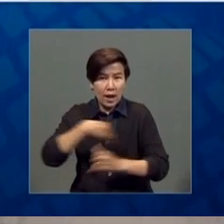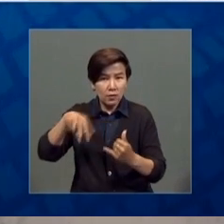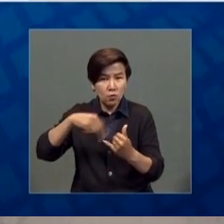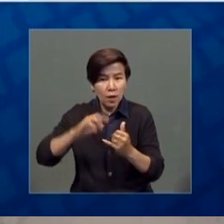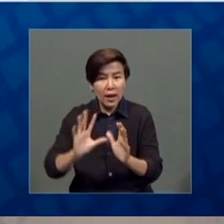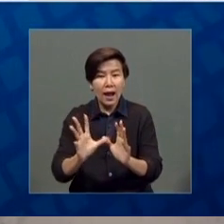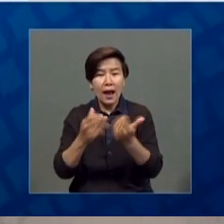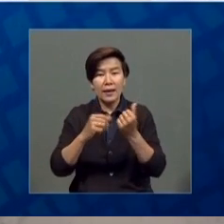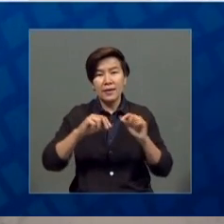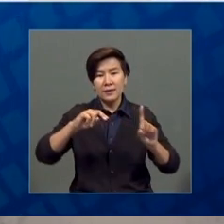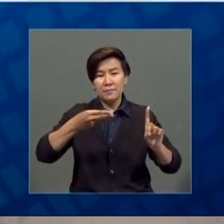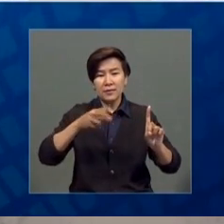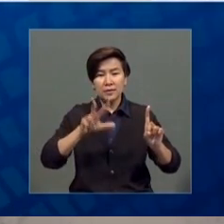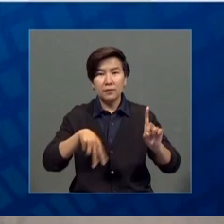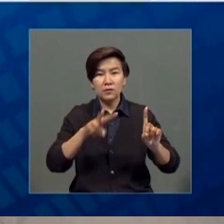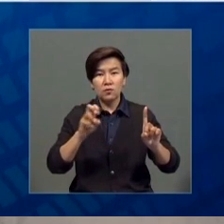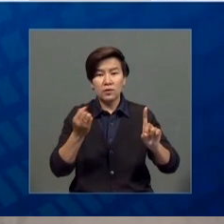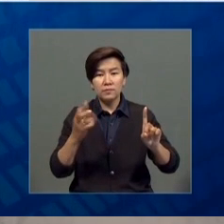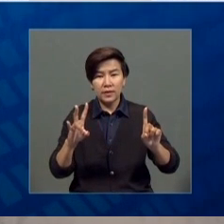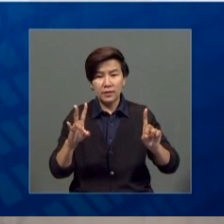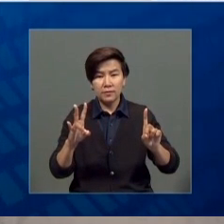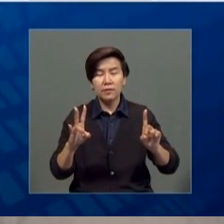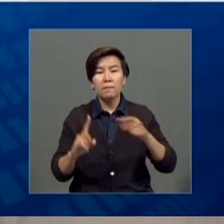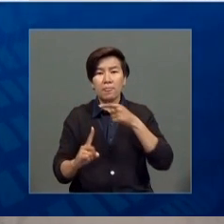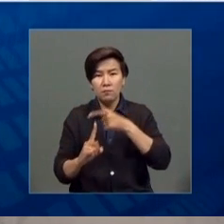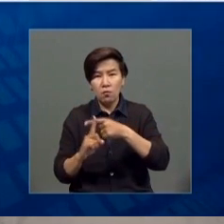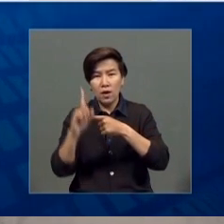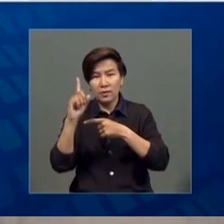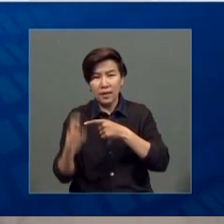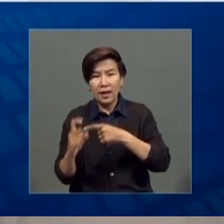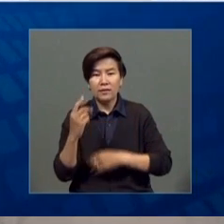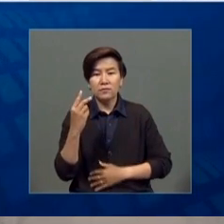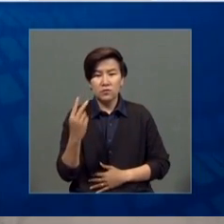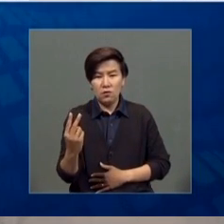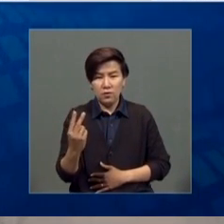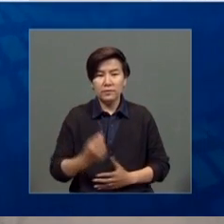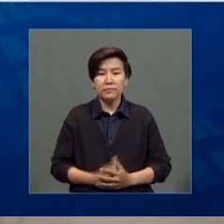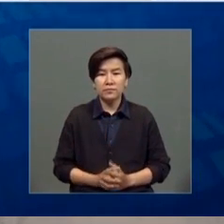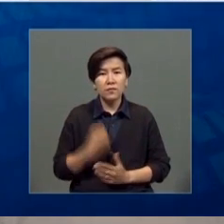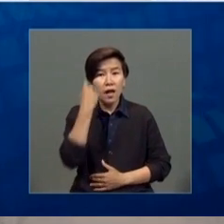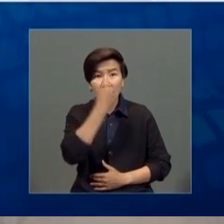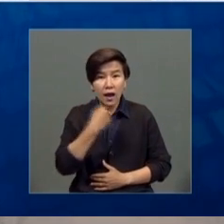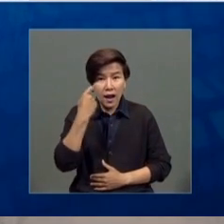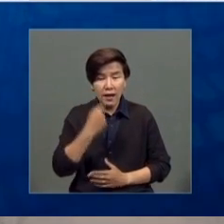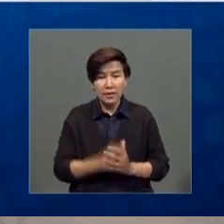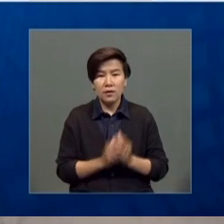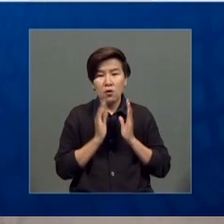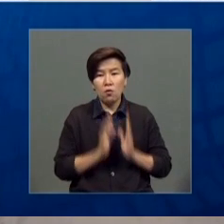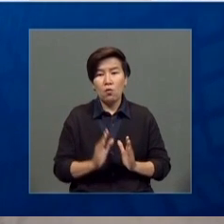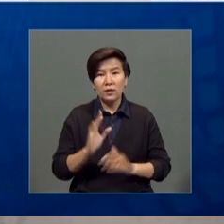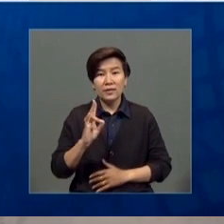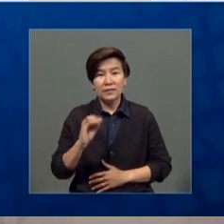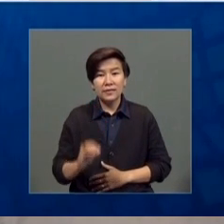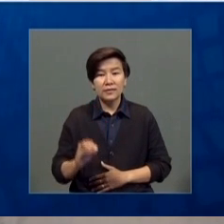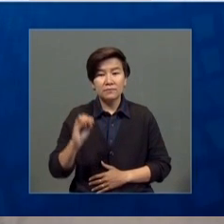ท่านมีโรคประจำตัวความดันโลหิตสูงไขมันในหลอดเลือดสูงนะคะและวันที่25